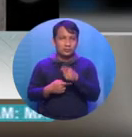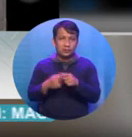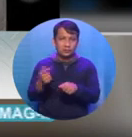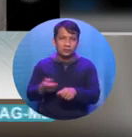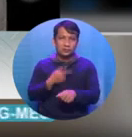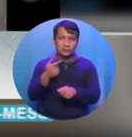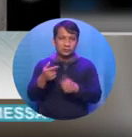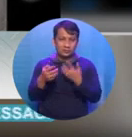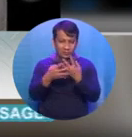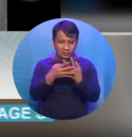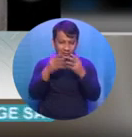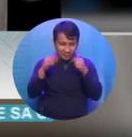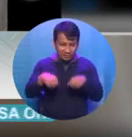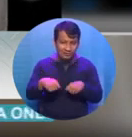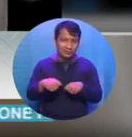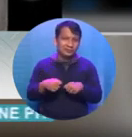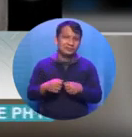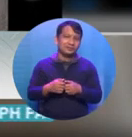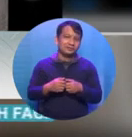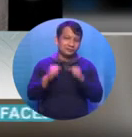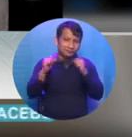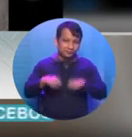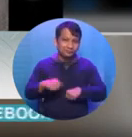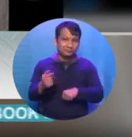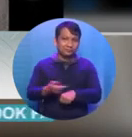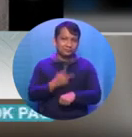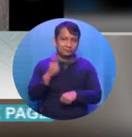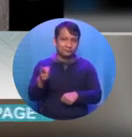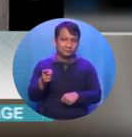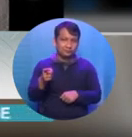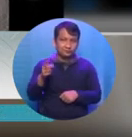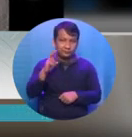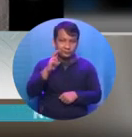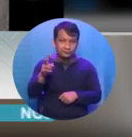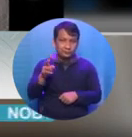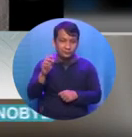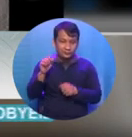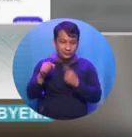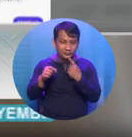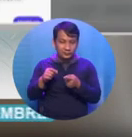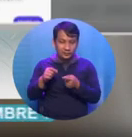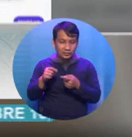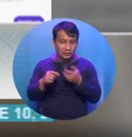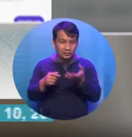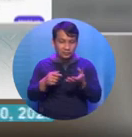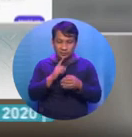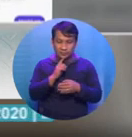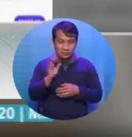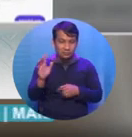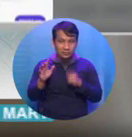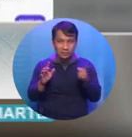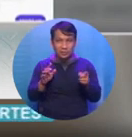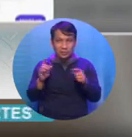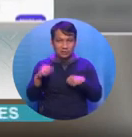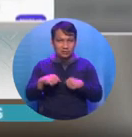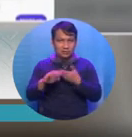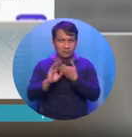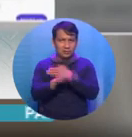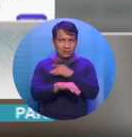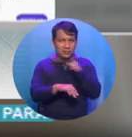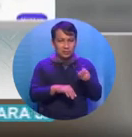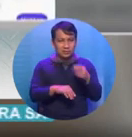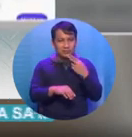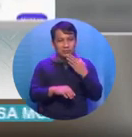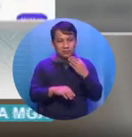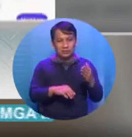mahababang panahon sa kulungan yun. O, diba, sir? Tama po yun. So, Sir Vic, in case na hindi niya tinupad yung kanyang pangako, babalikan namin kayo, Sir